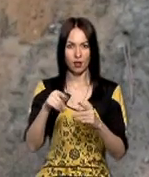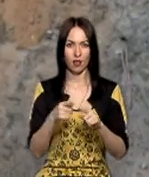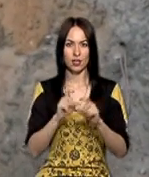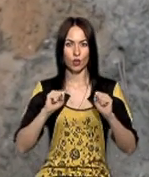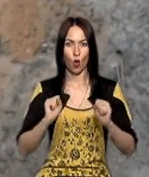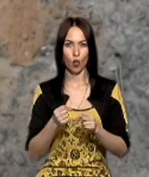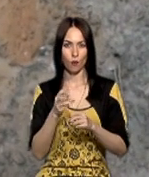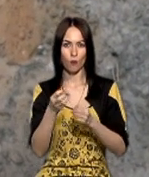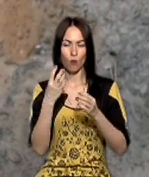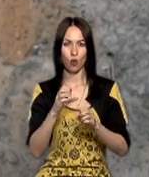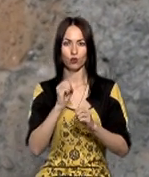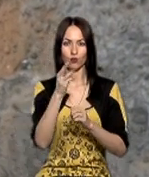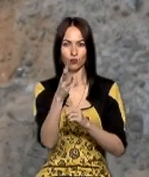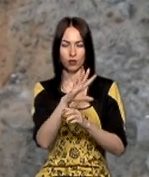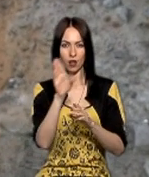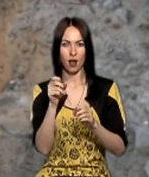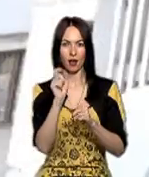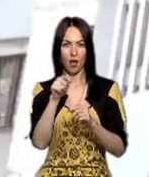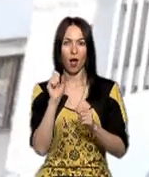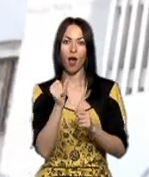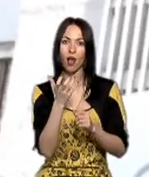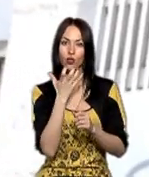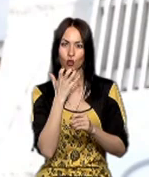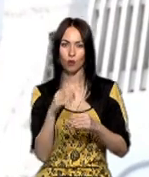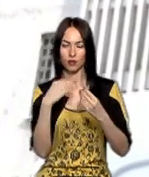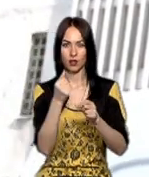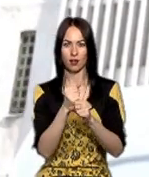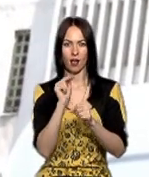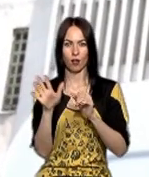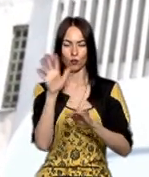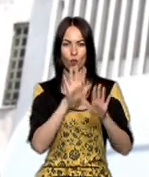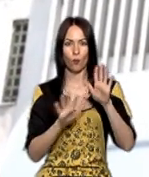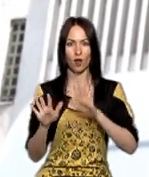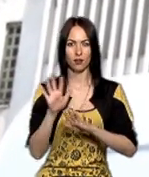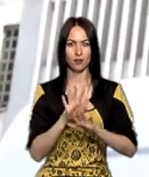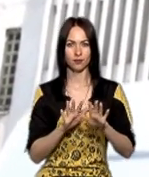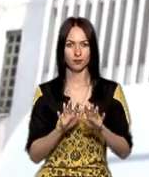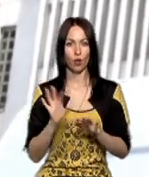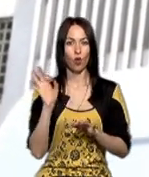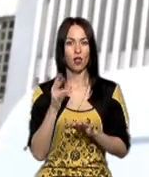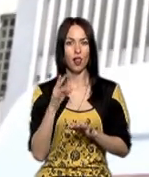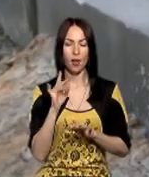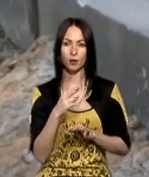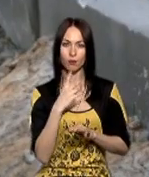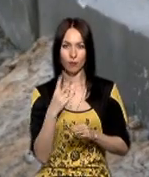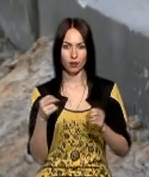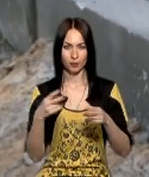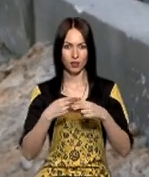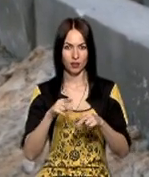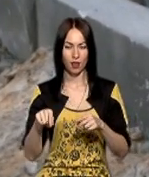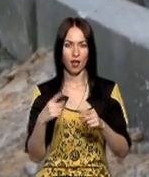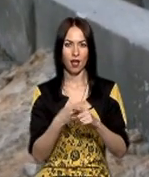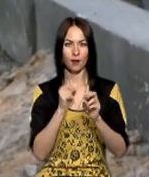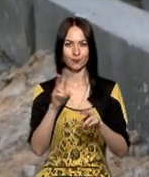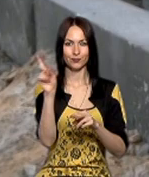потоком, він просто розпилює краплі. А теплий робиться туманом. Олександр Лямін показує прилади, якими